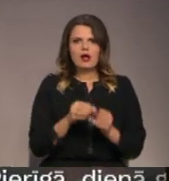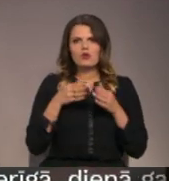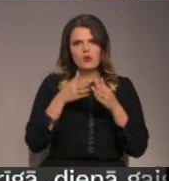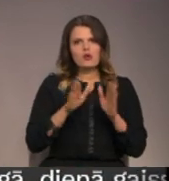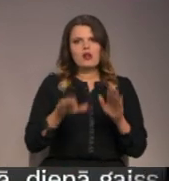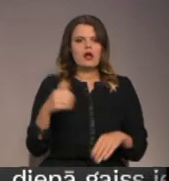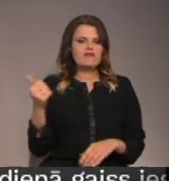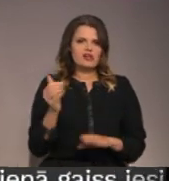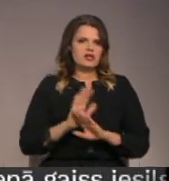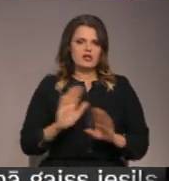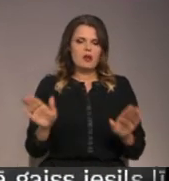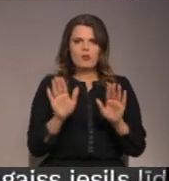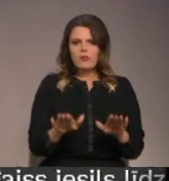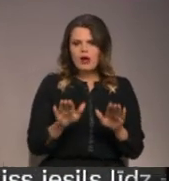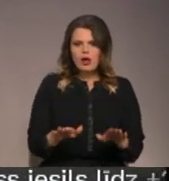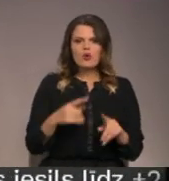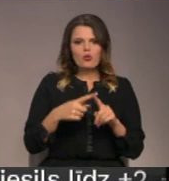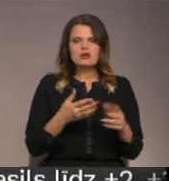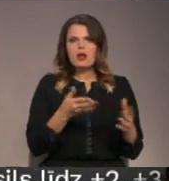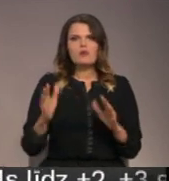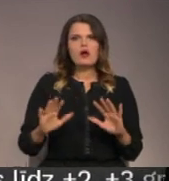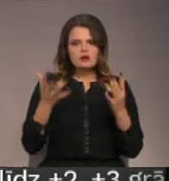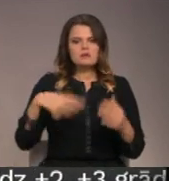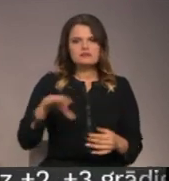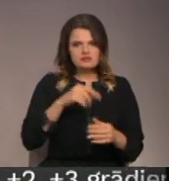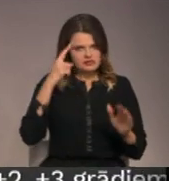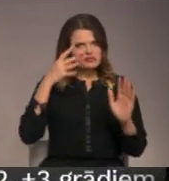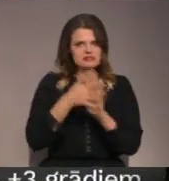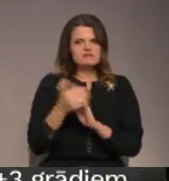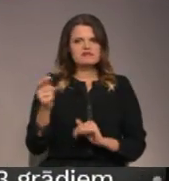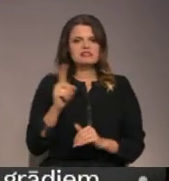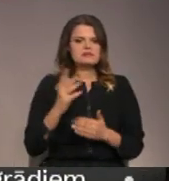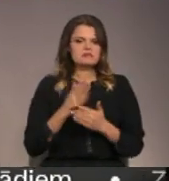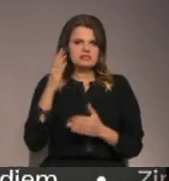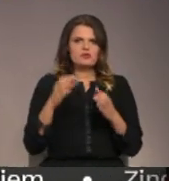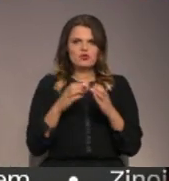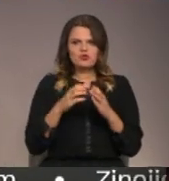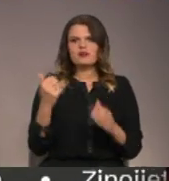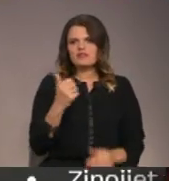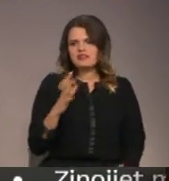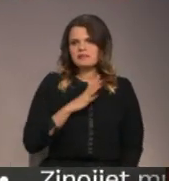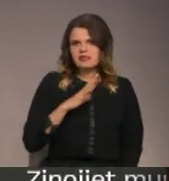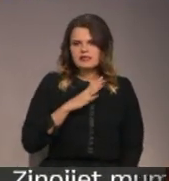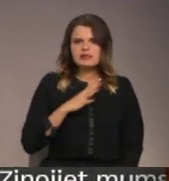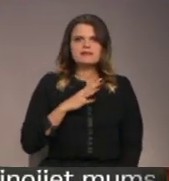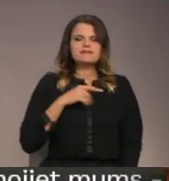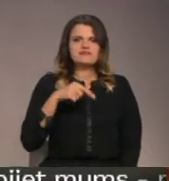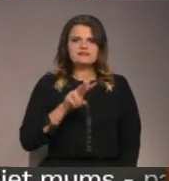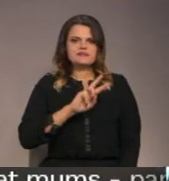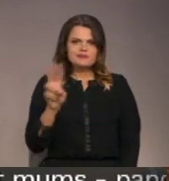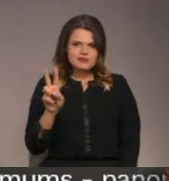viņi nepaliktu. Un jebkurā gadumā mēs saprotam, ka viņi ir riska grupā, jo viņi bija tā